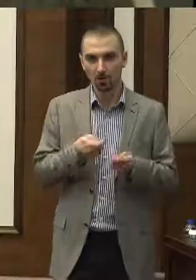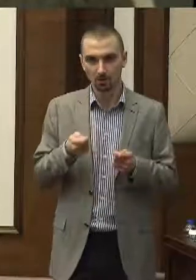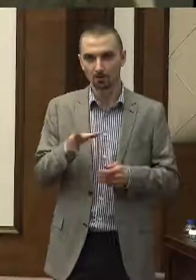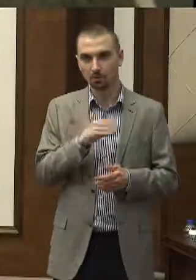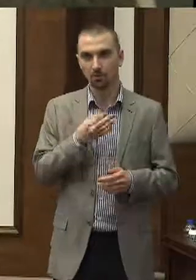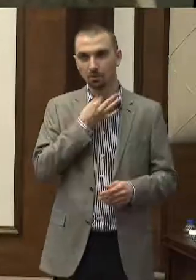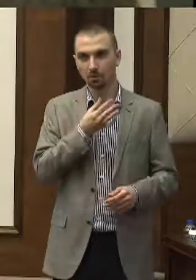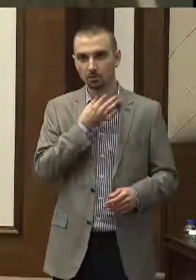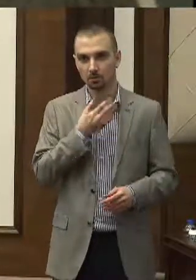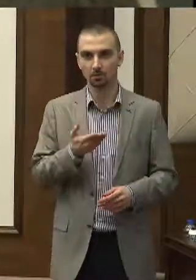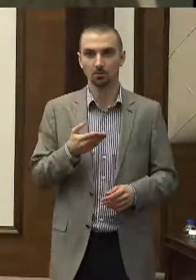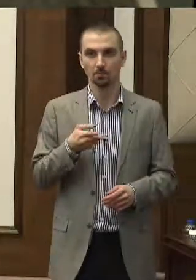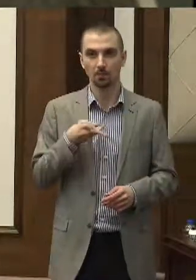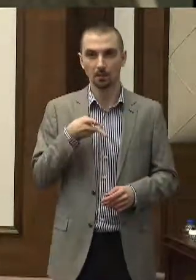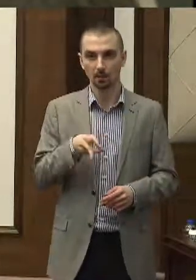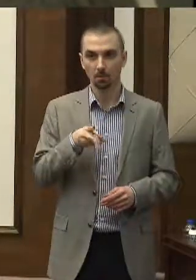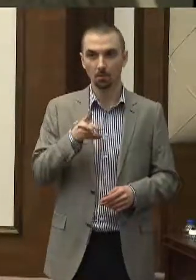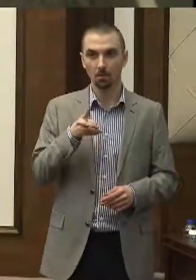ediyorum.